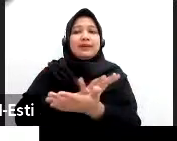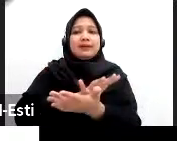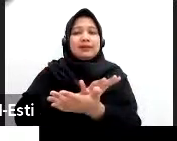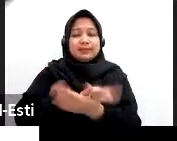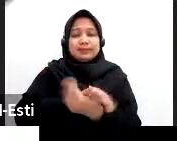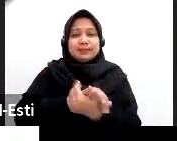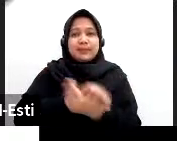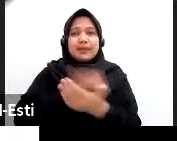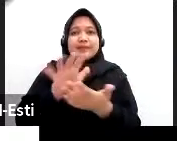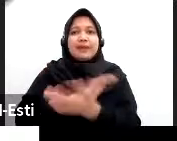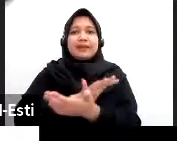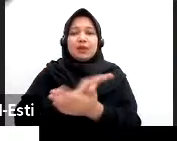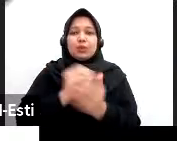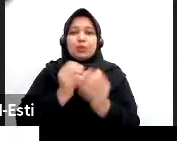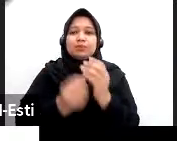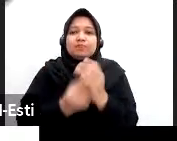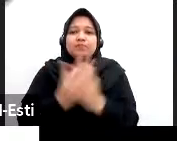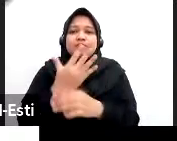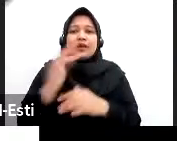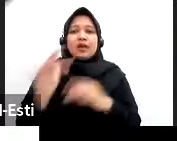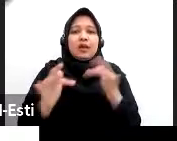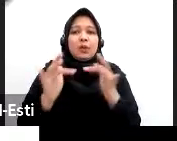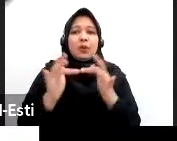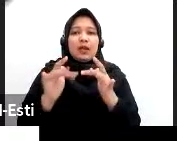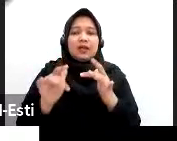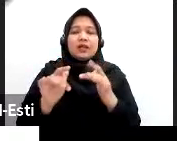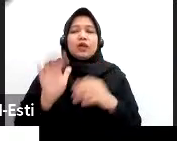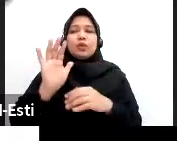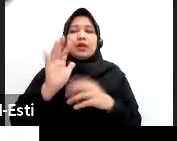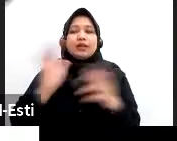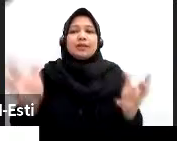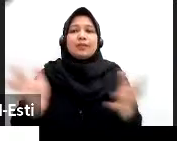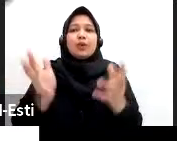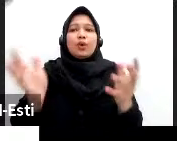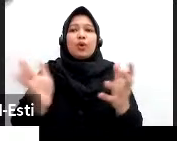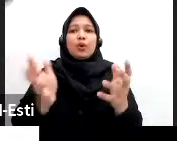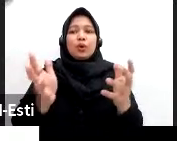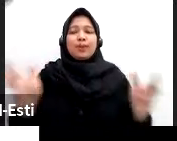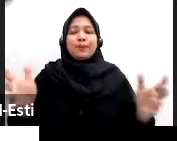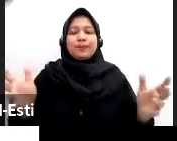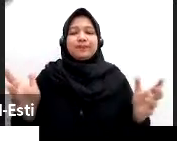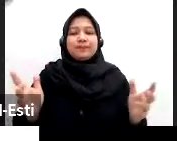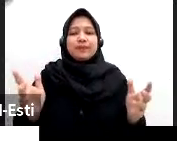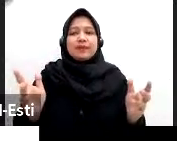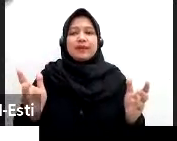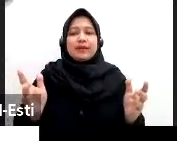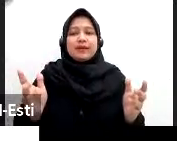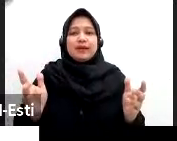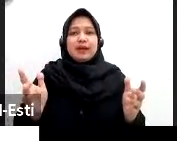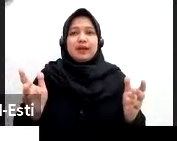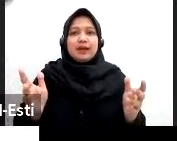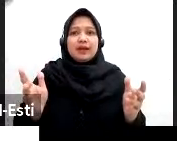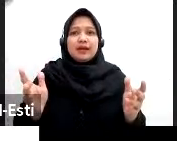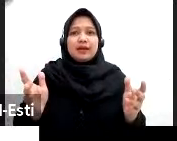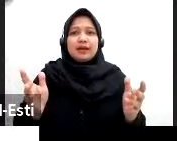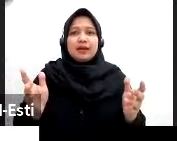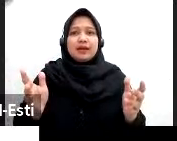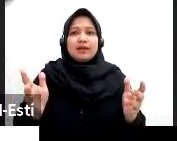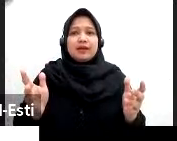online ini juga nanti akan mendorong tumbuhnya eh apa secara